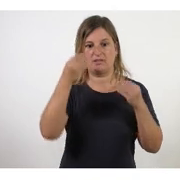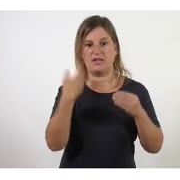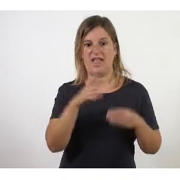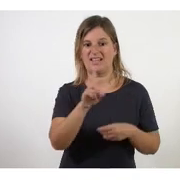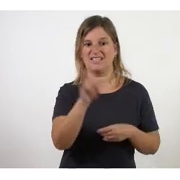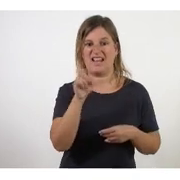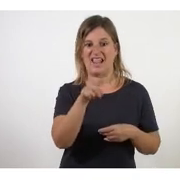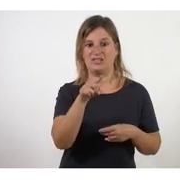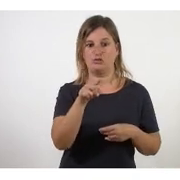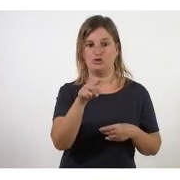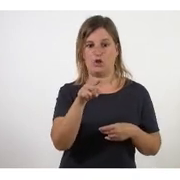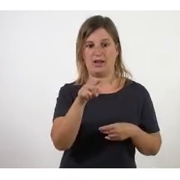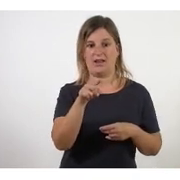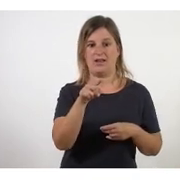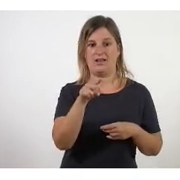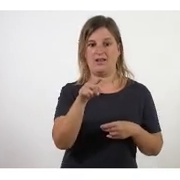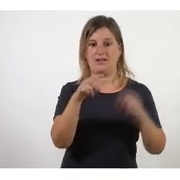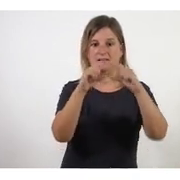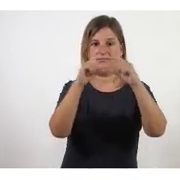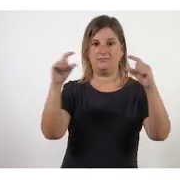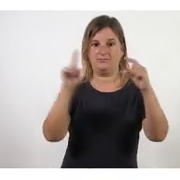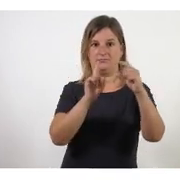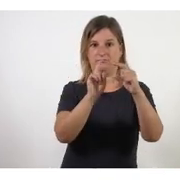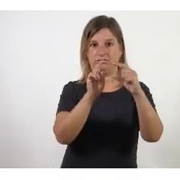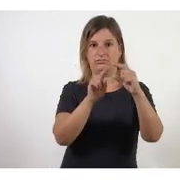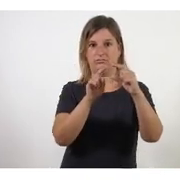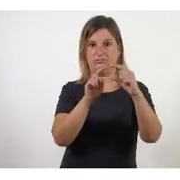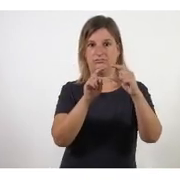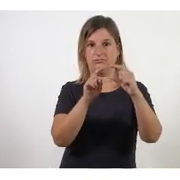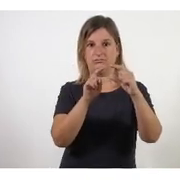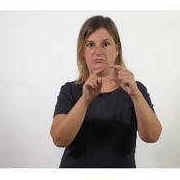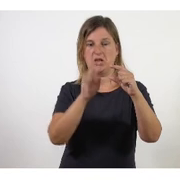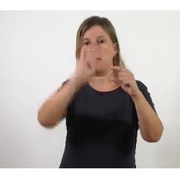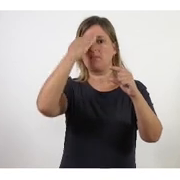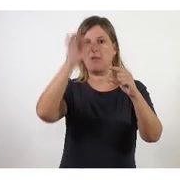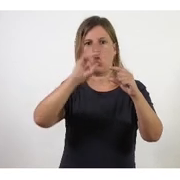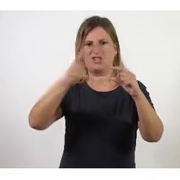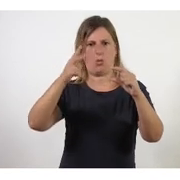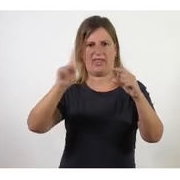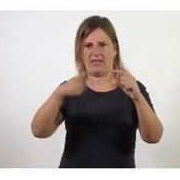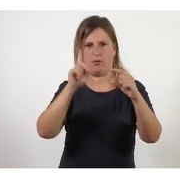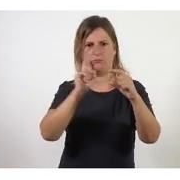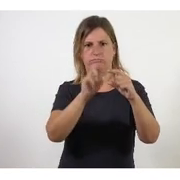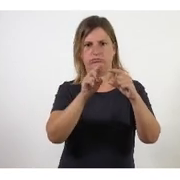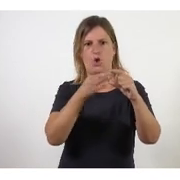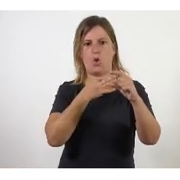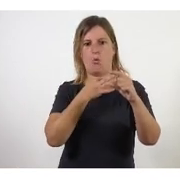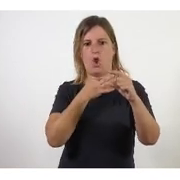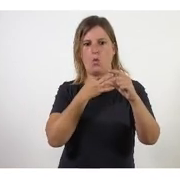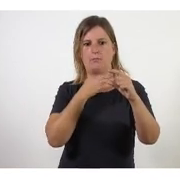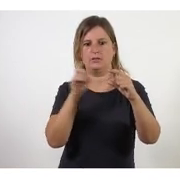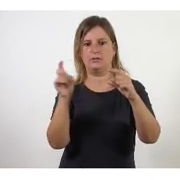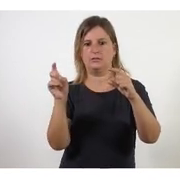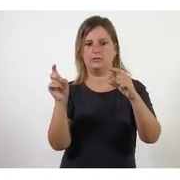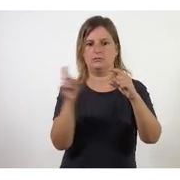clip en qüestió, bé sigui de la pista principal o en aquest cas, com estic fent ara amb la pista secundària, anem a l'apartat de volum. Per fer una